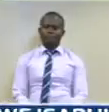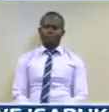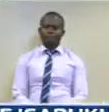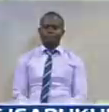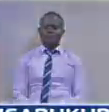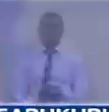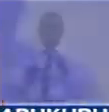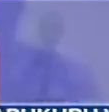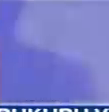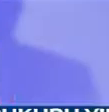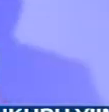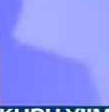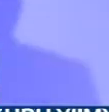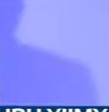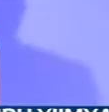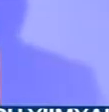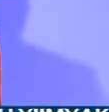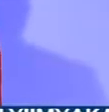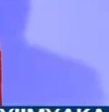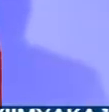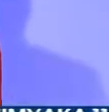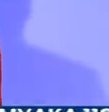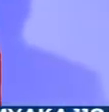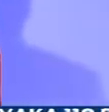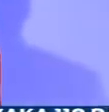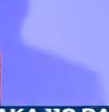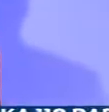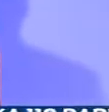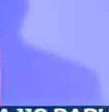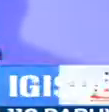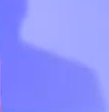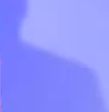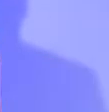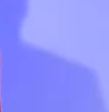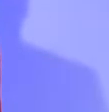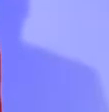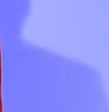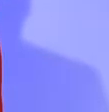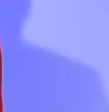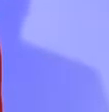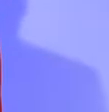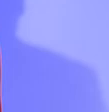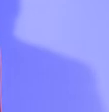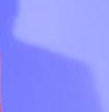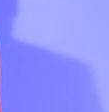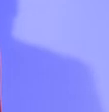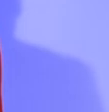ku bijyanye n'iyi nkuru y'umugoroba w'ababyeyi ku rubuga rwacu rwa Twitter